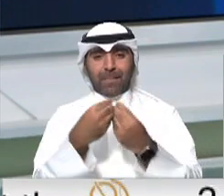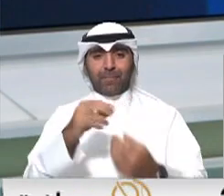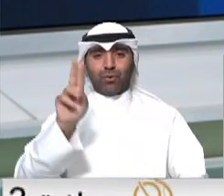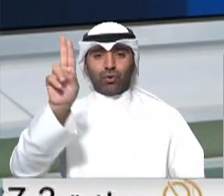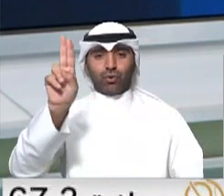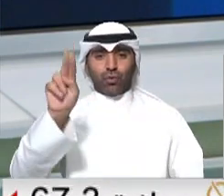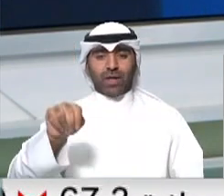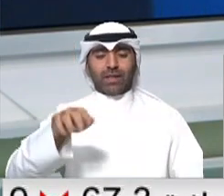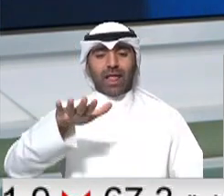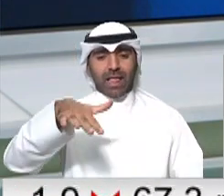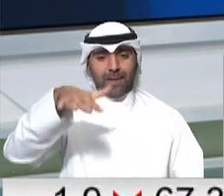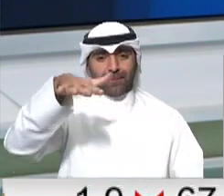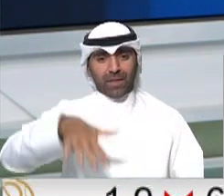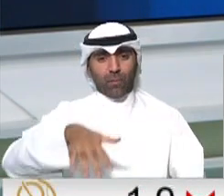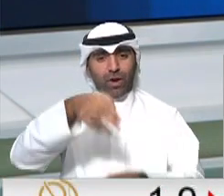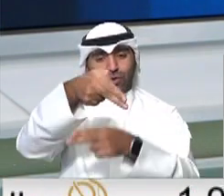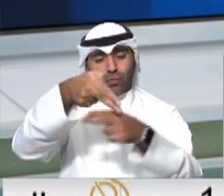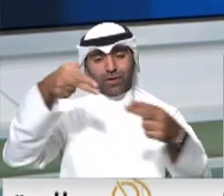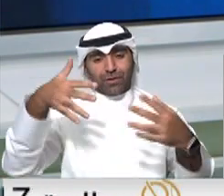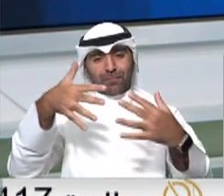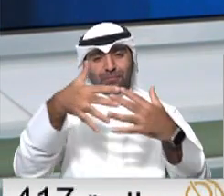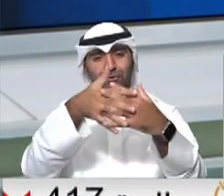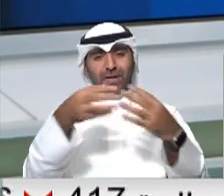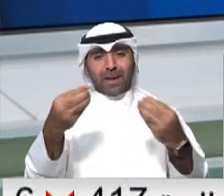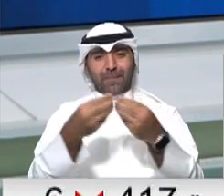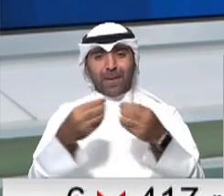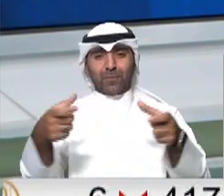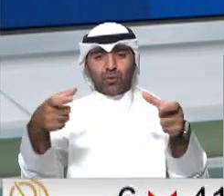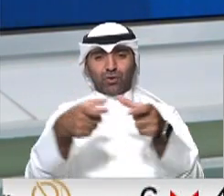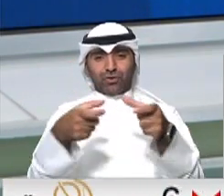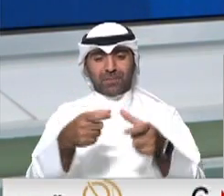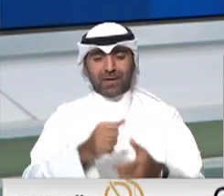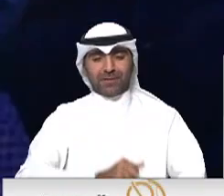المناخ. المزيد من التفاصيل في سياق هذا التقرير.